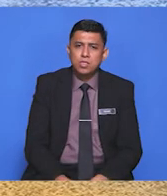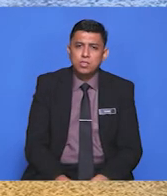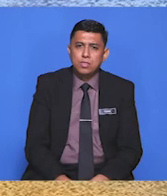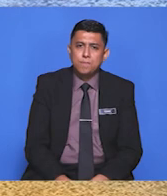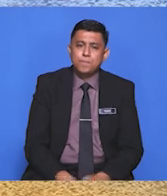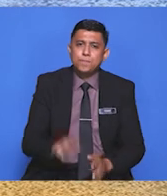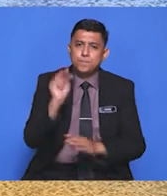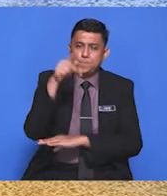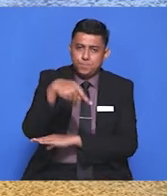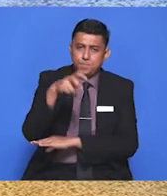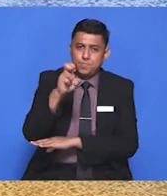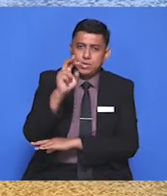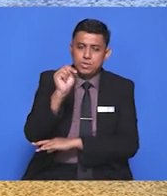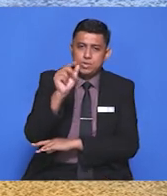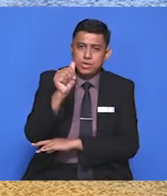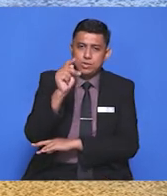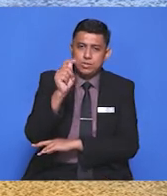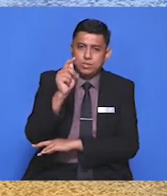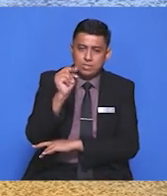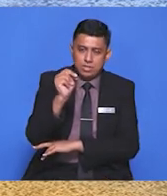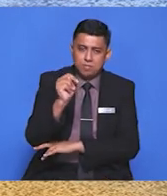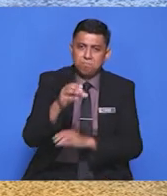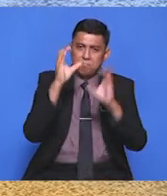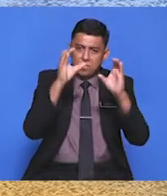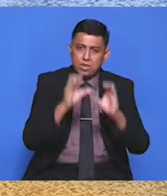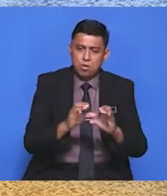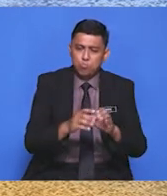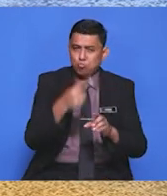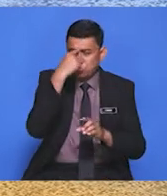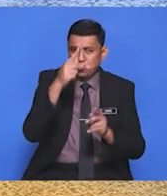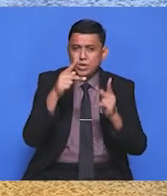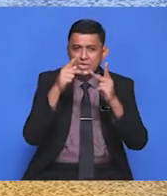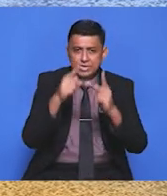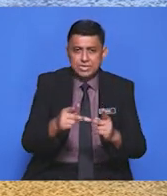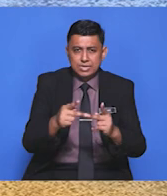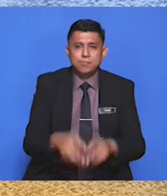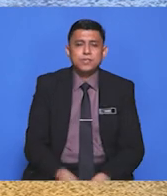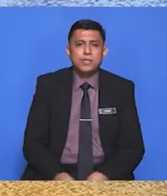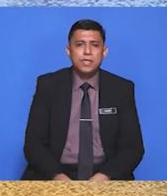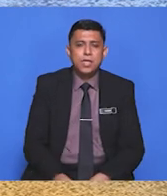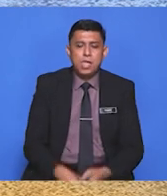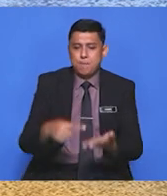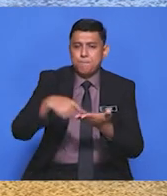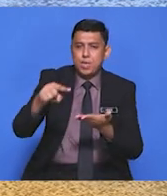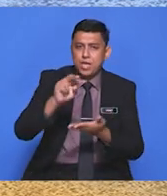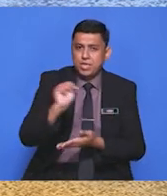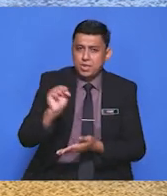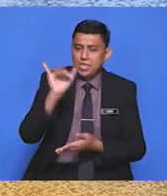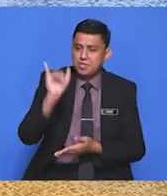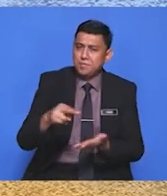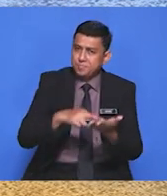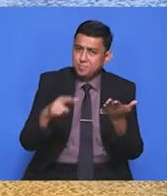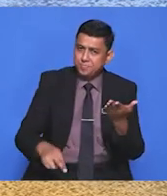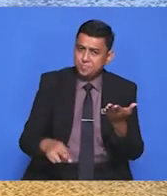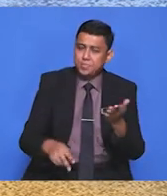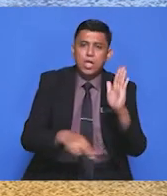sebagai strategi. Untuk terus kekal dalam pasaran, hotel mengenakan bayaran yang rendah bagi